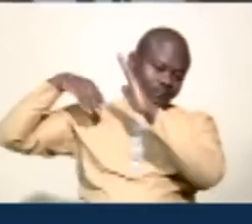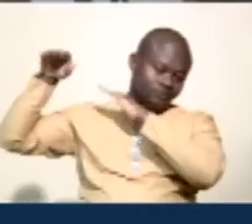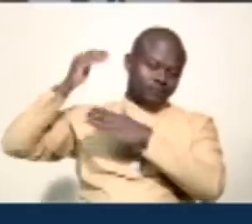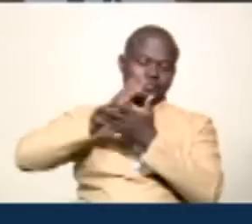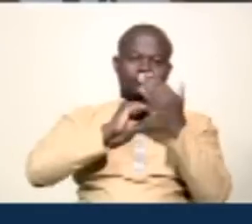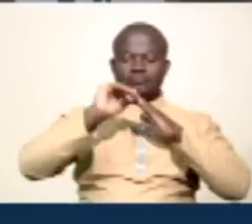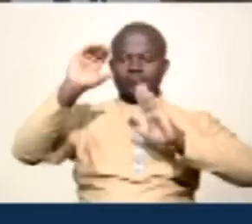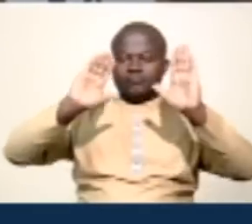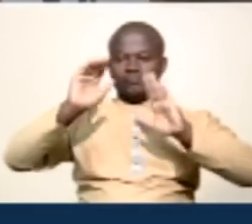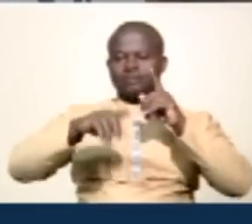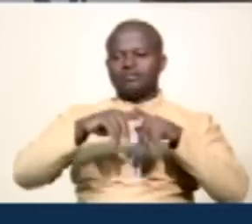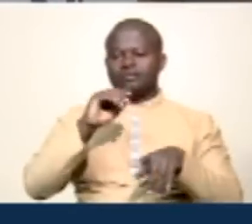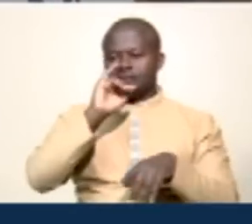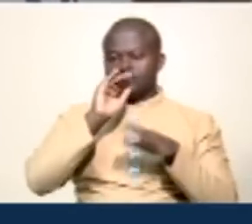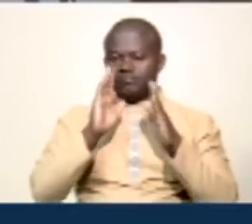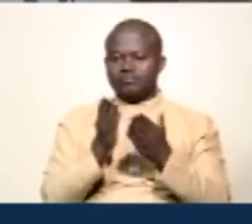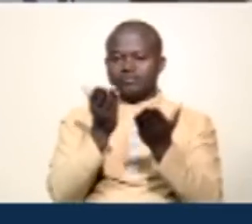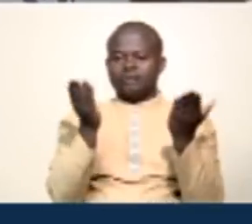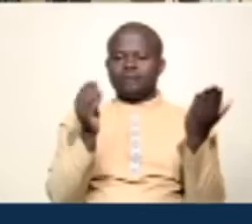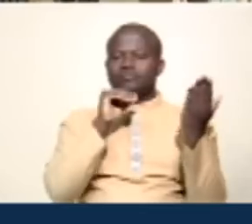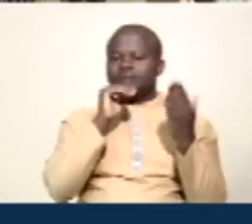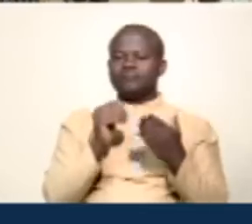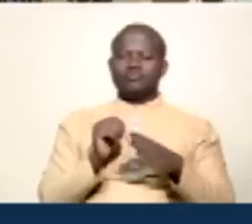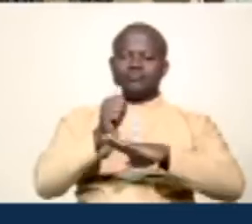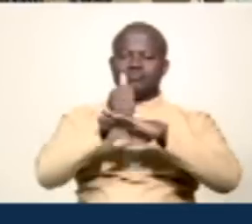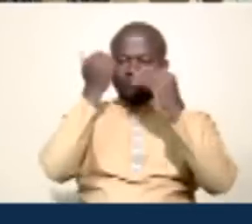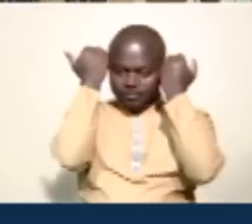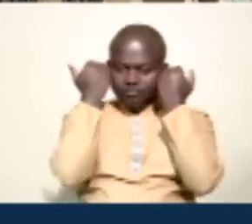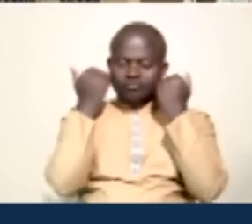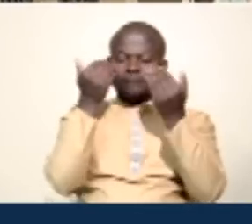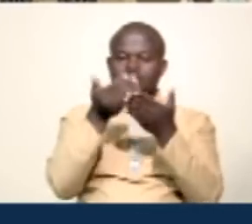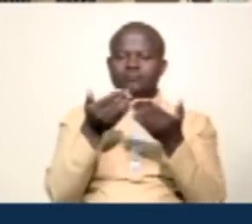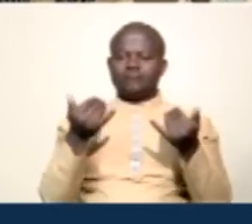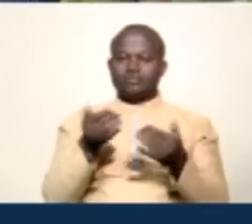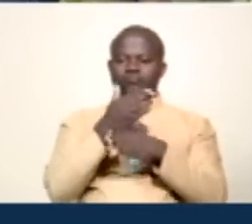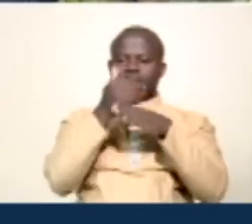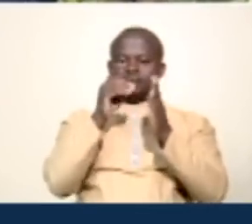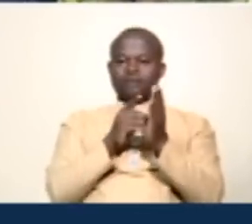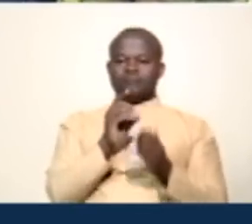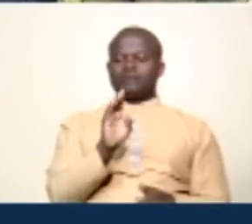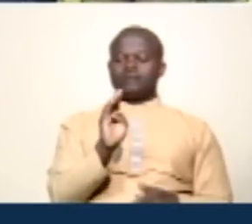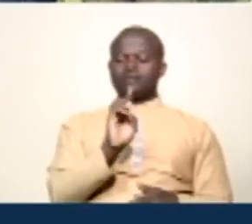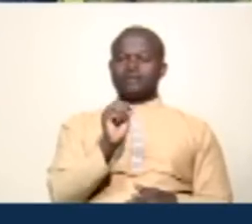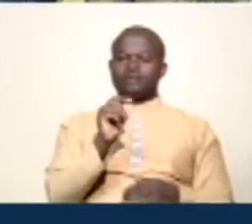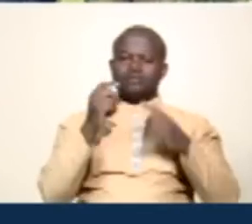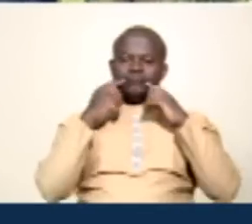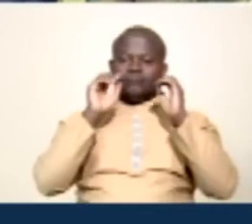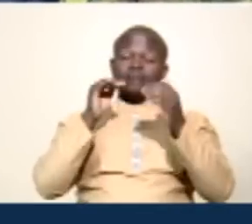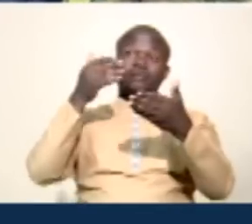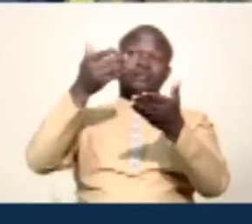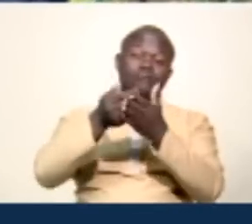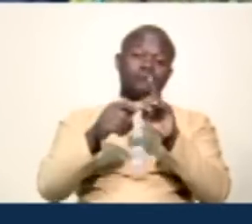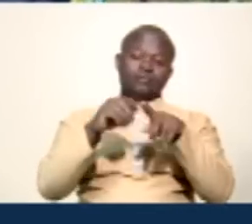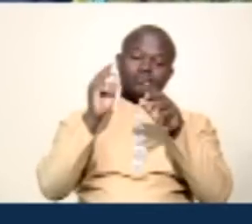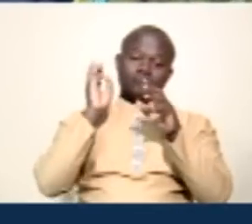bamwe mu bagize uruhare mu kwica Abatutsi aho Inyange ntibari bashyikirizwa ubutabera kugeza ubu Minisitiri Dr. Bizimana yatangaje ko amaherezo